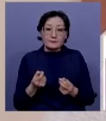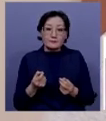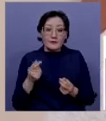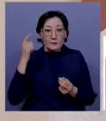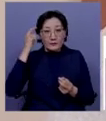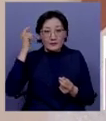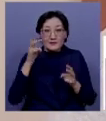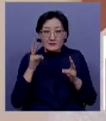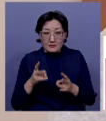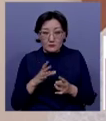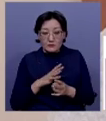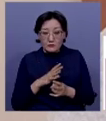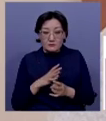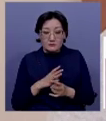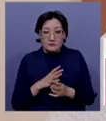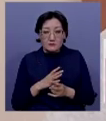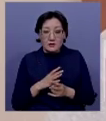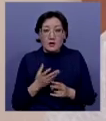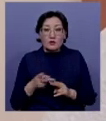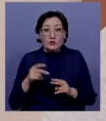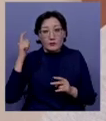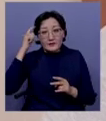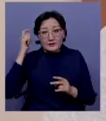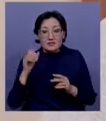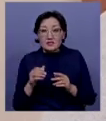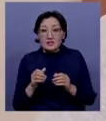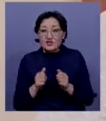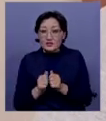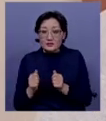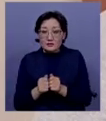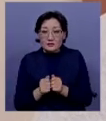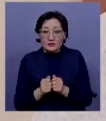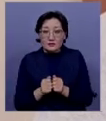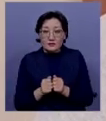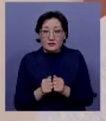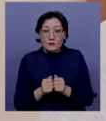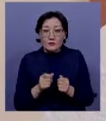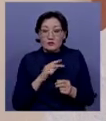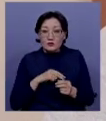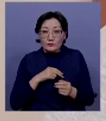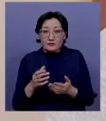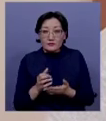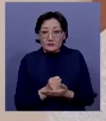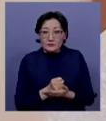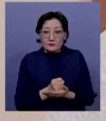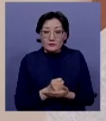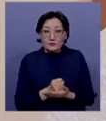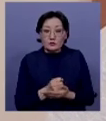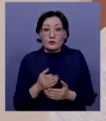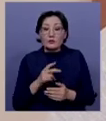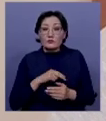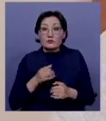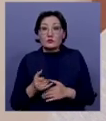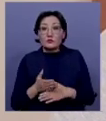миға зақым тиген. Сол мидың жан жағындағы нелер сол мидың функциясын алып кетсе жақсы болып кетеді.